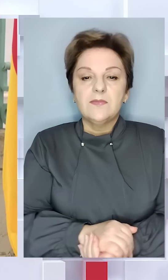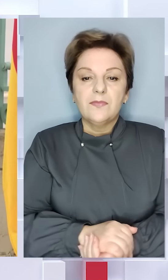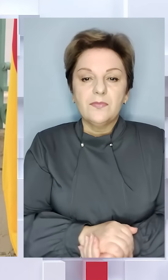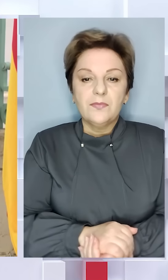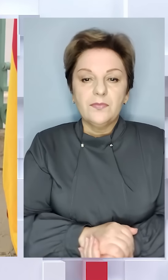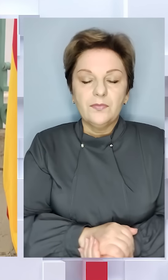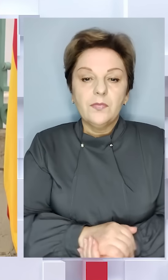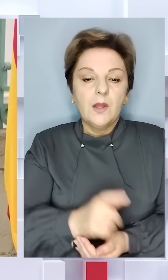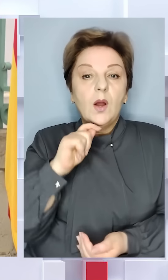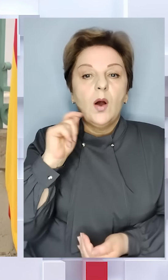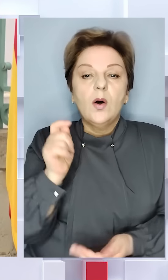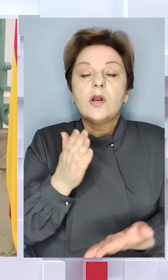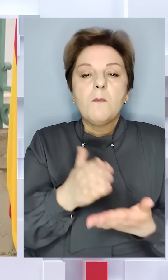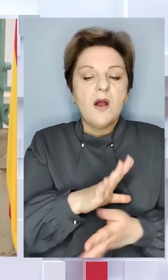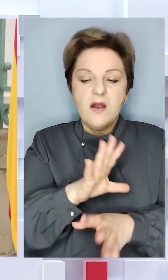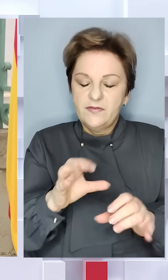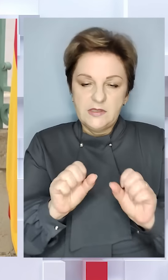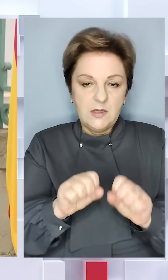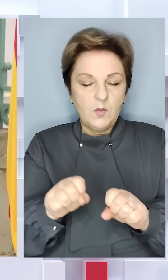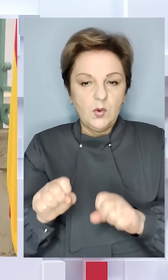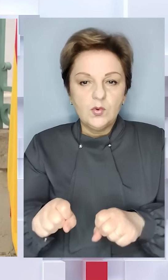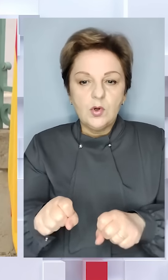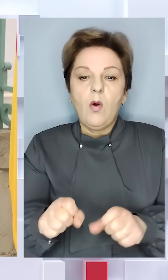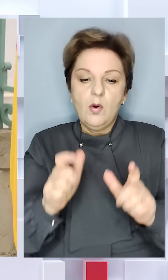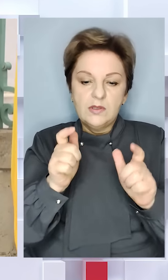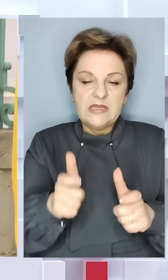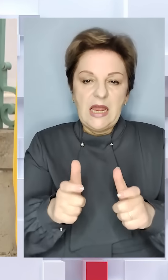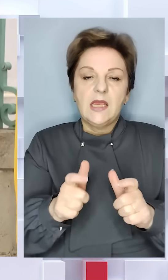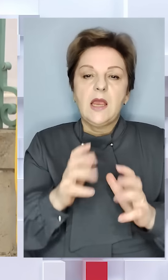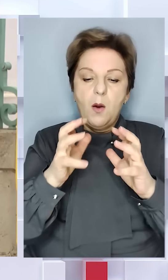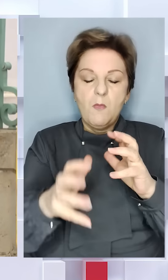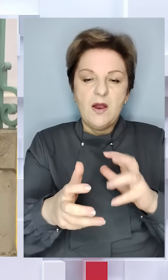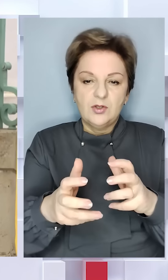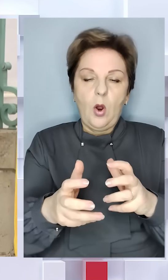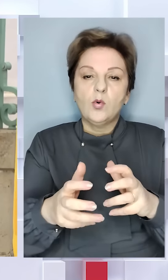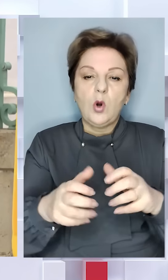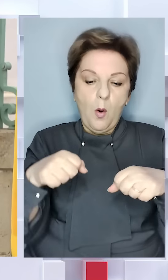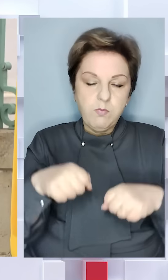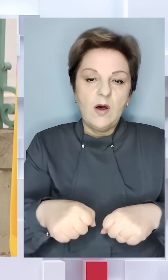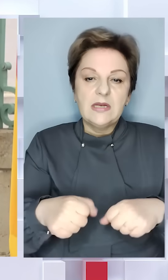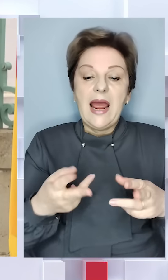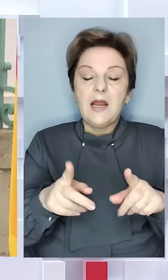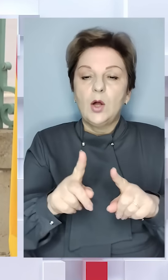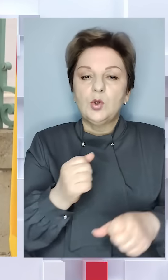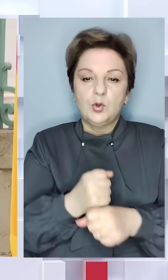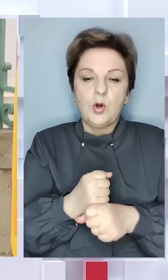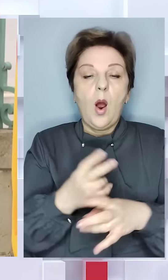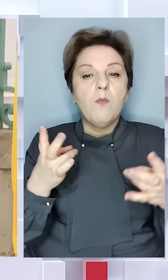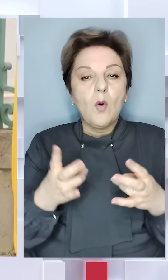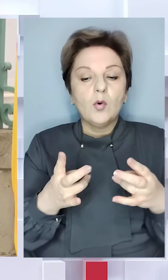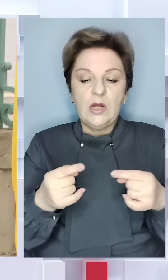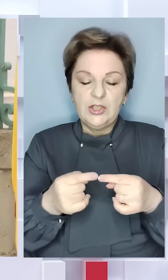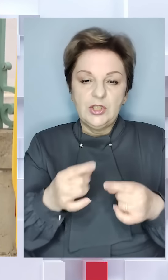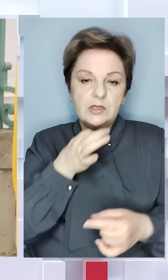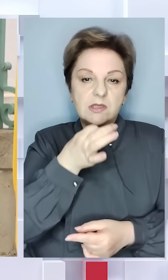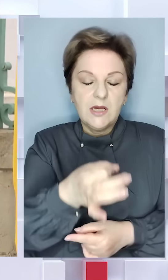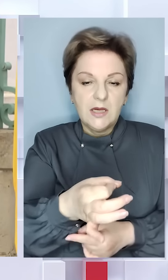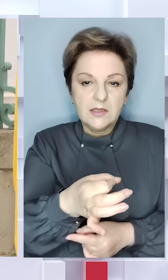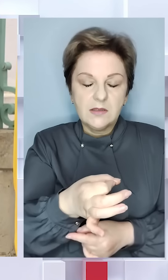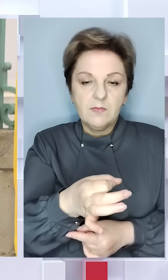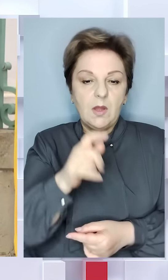захищатися. Україна має всі можливості згідно з міжнародним правом для того, що вона робить. Це потрібно чітко